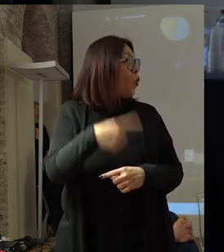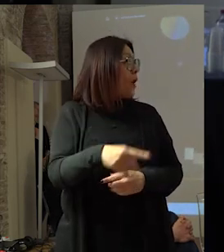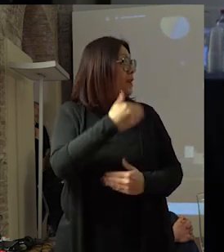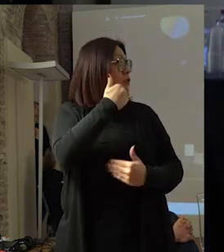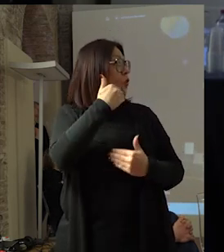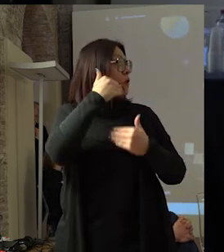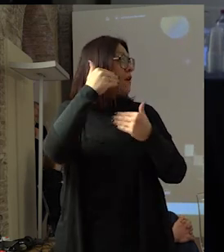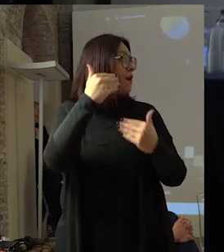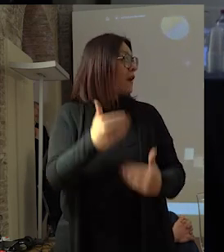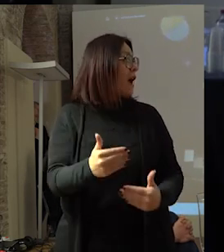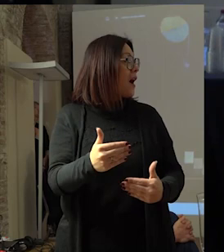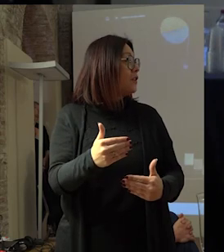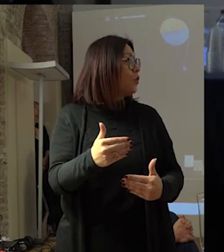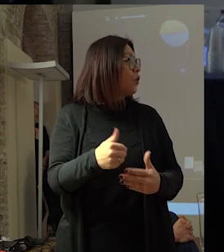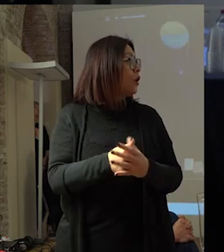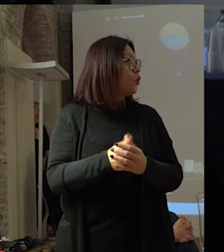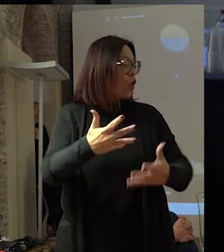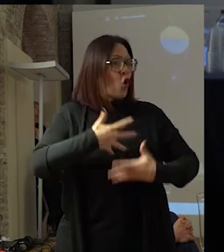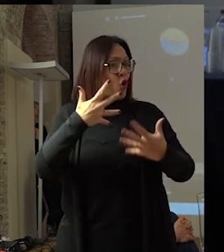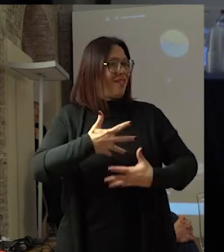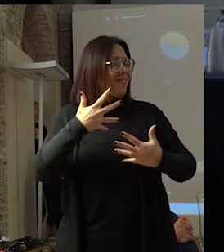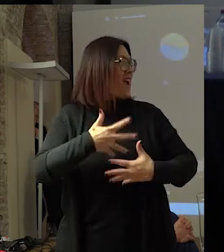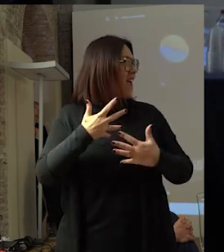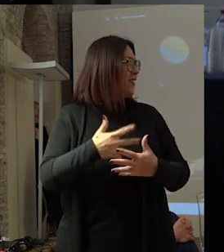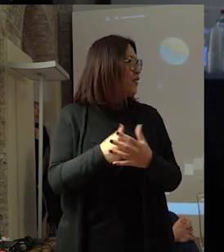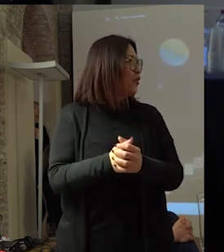e sono molto contento